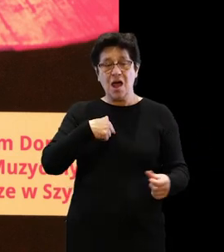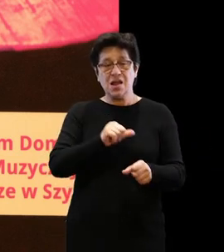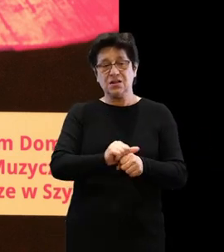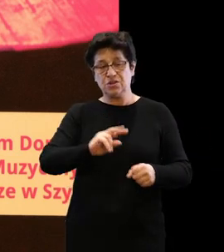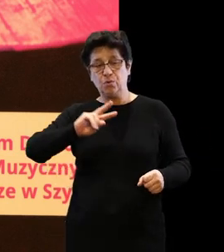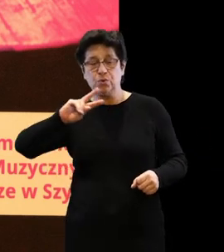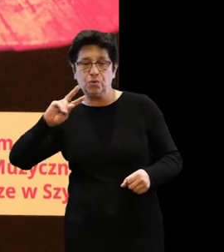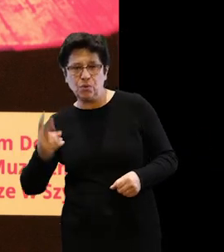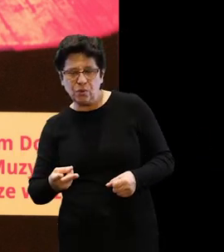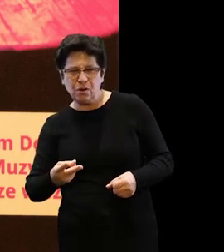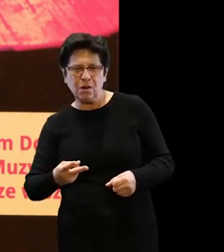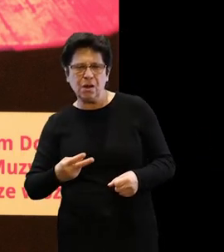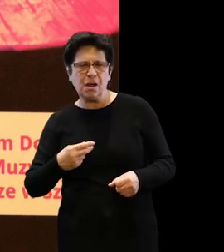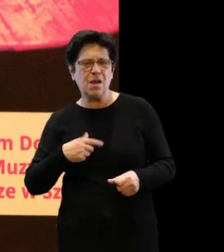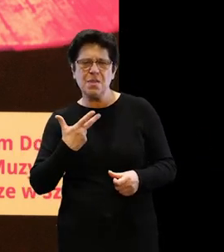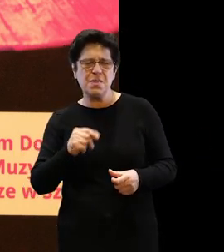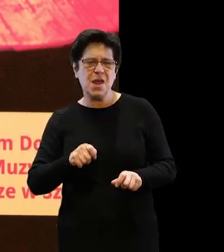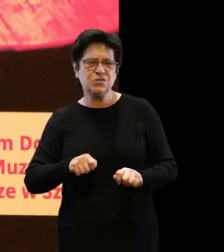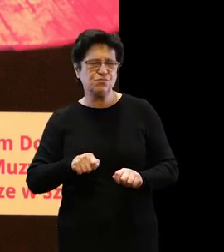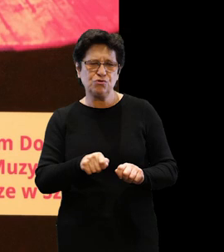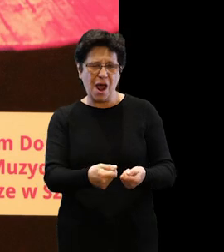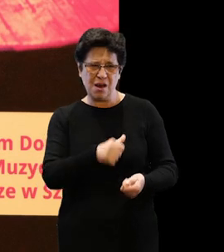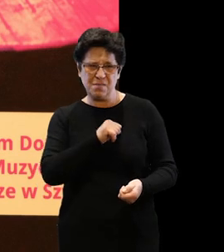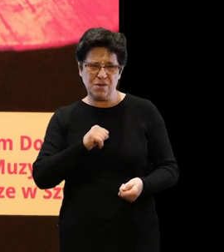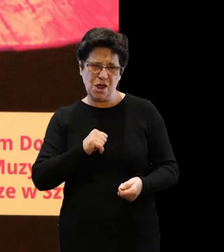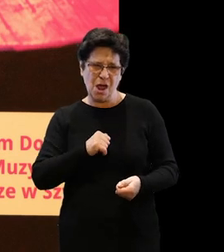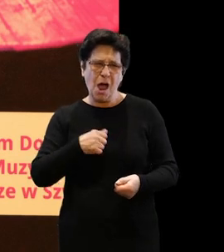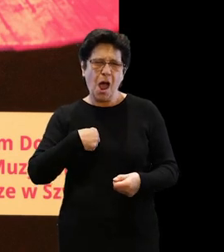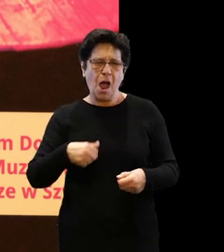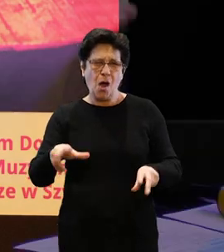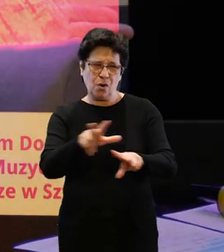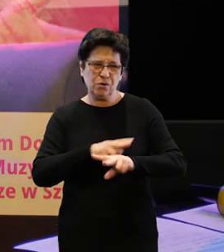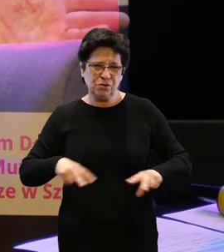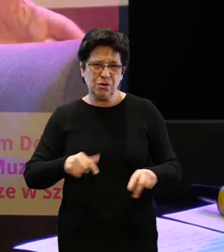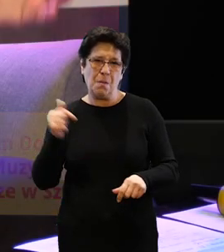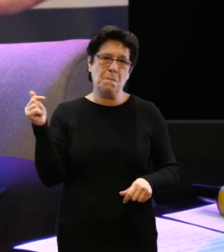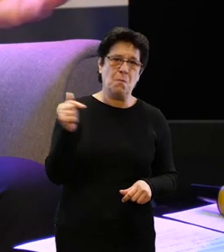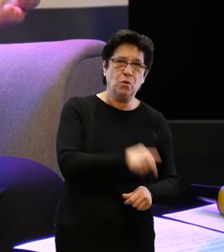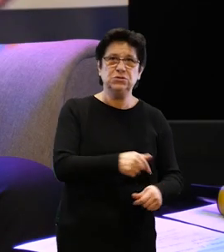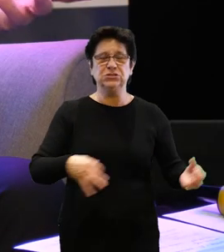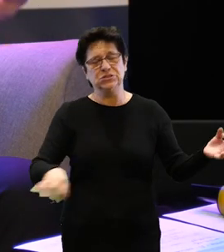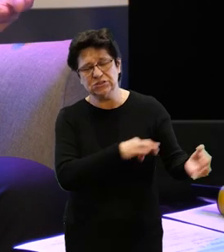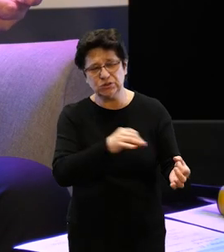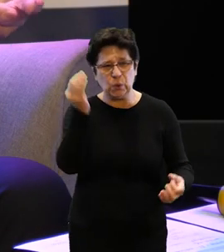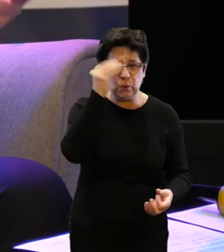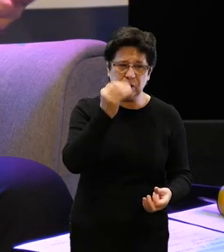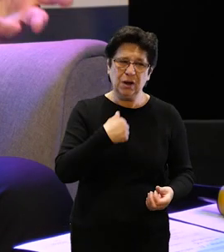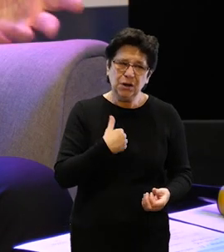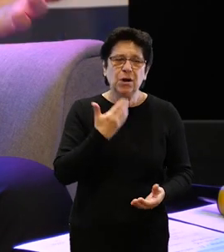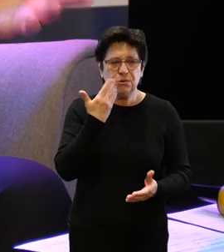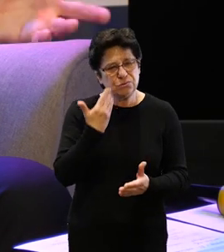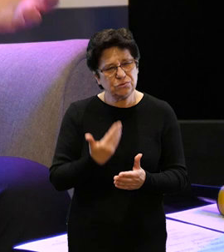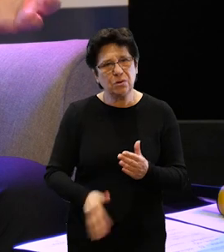rodzice do tego nie zmusili Ale chyba żałuję bo fajnie jest jak czasami gdzieś się spotykam przychodzi człowiek który że tak powiem nawet